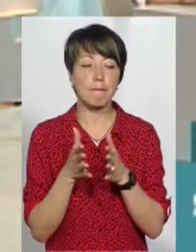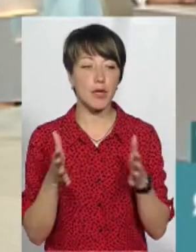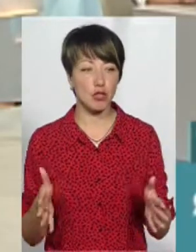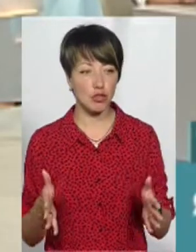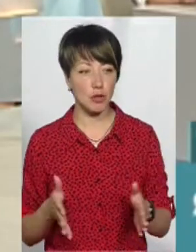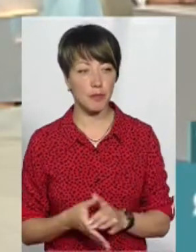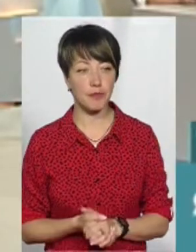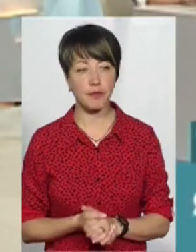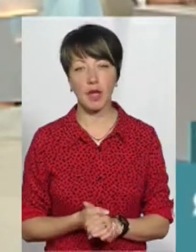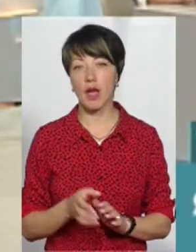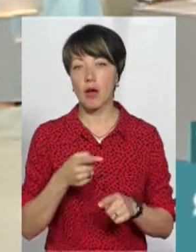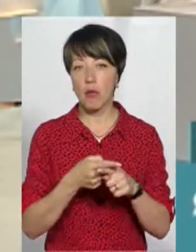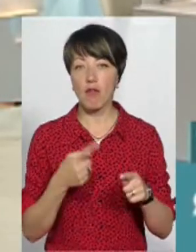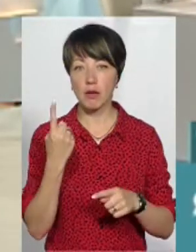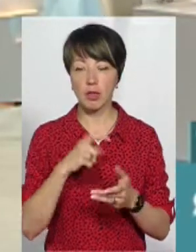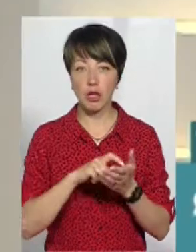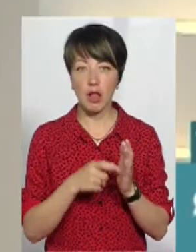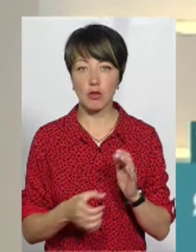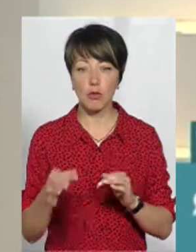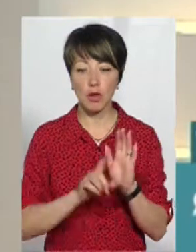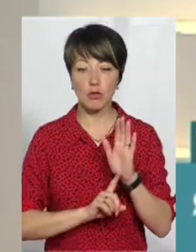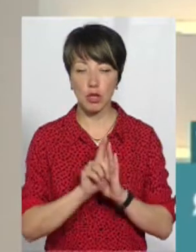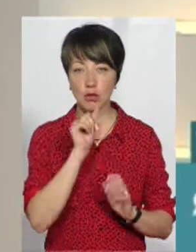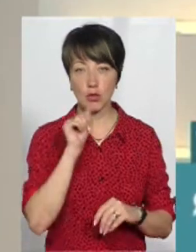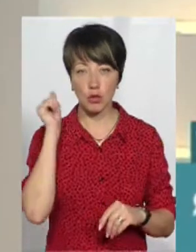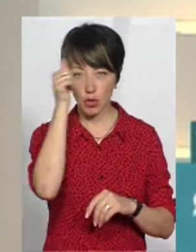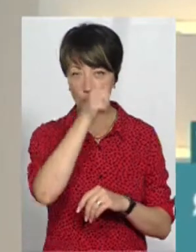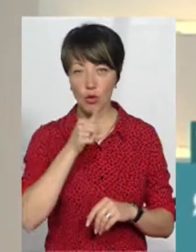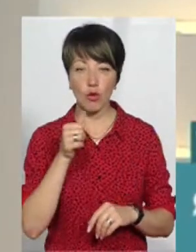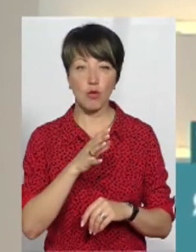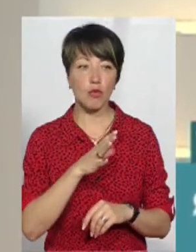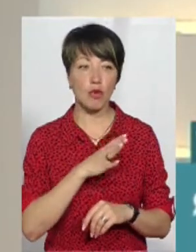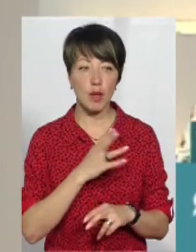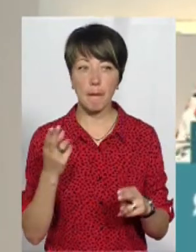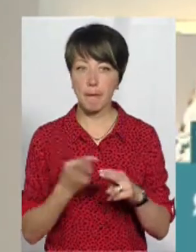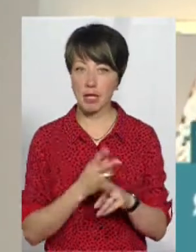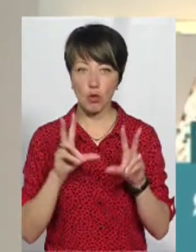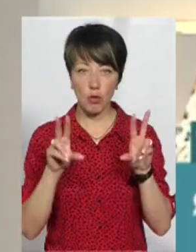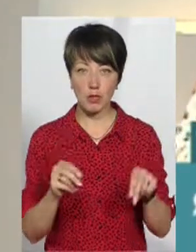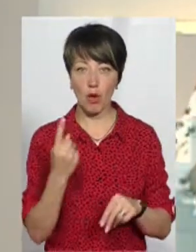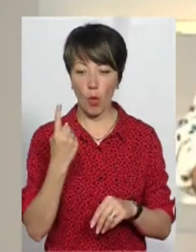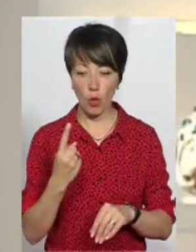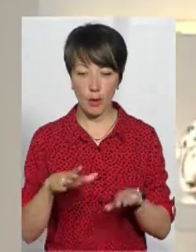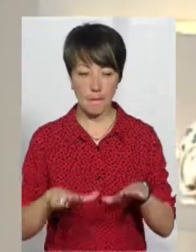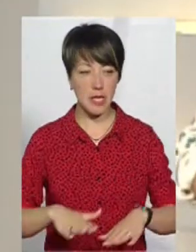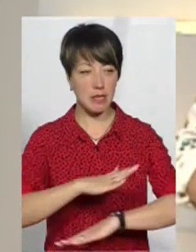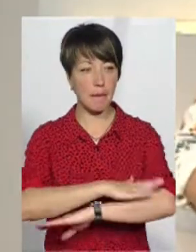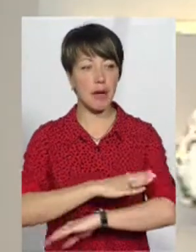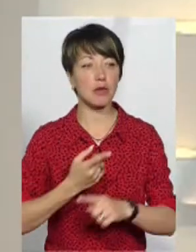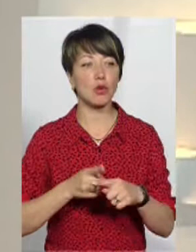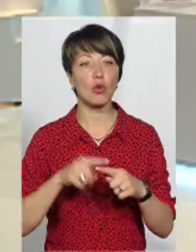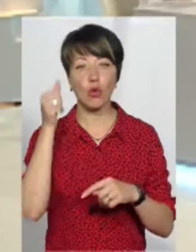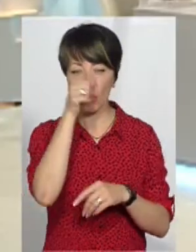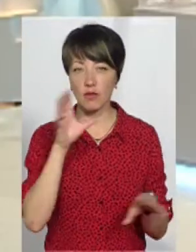от половина першокласників області на початок минулого навчального року були ще без обіцяних одномісних парт. От цього року буде